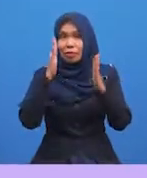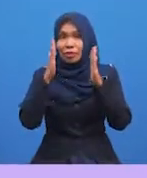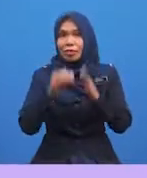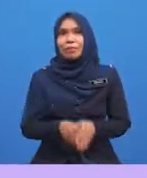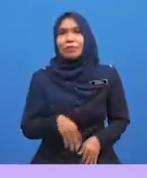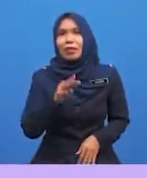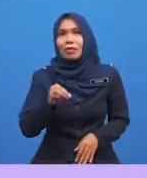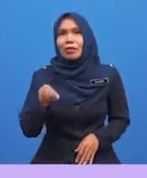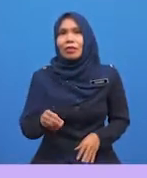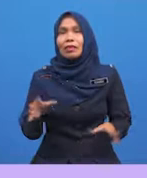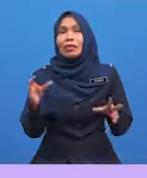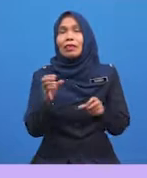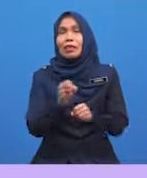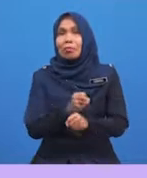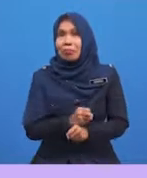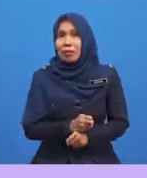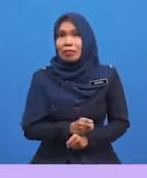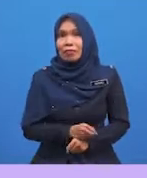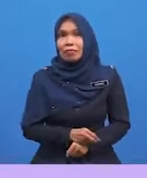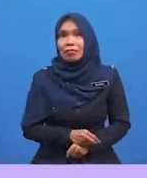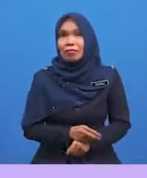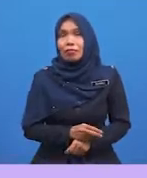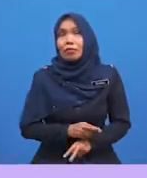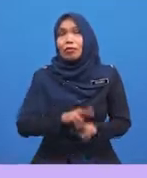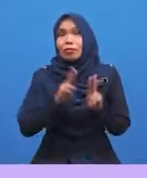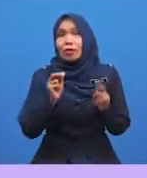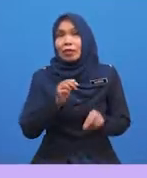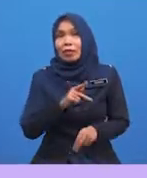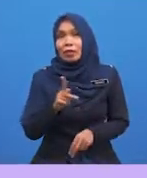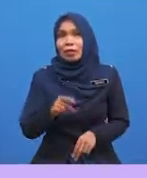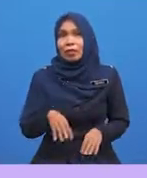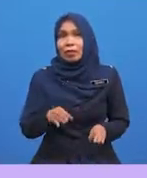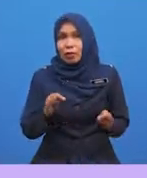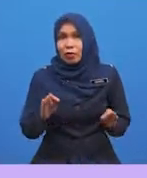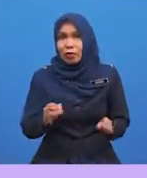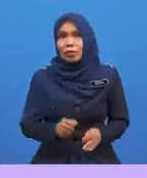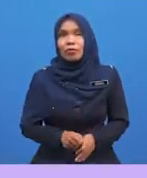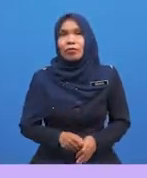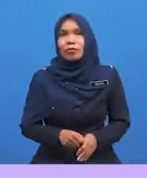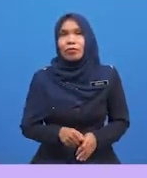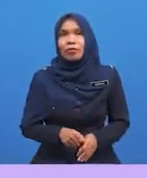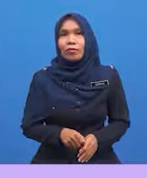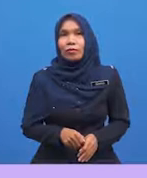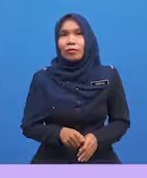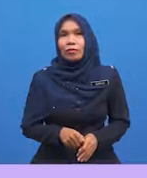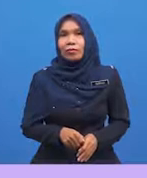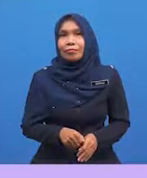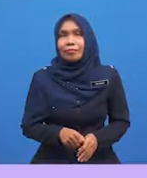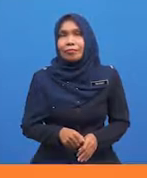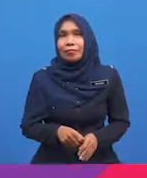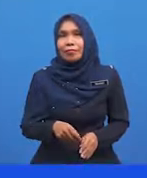murid-murid dapat menghuraikan faktor-faktor yang mempengaruhi taburan penduduk di Malaysia.